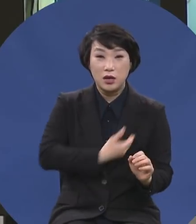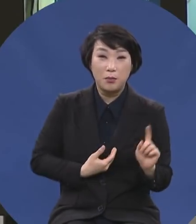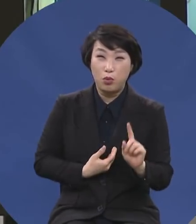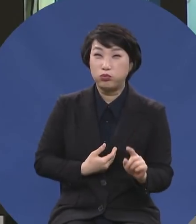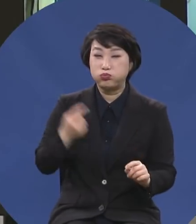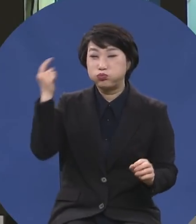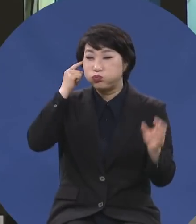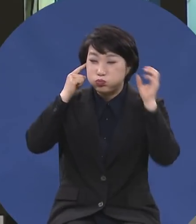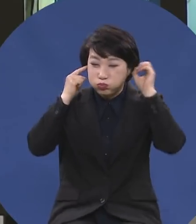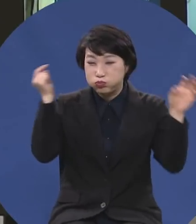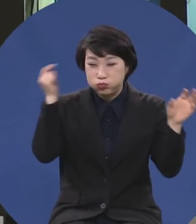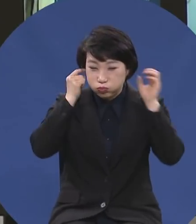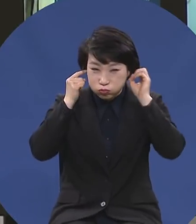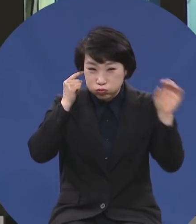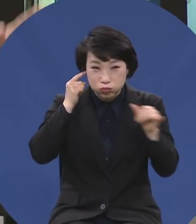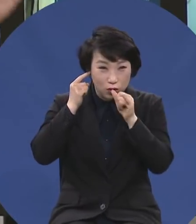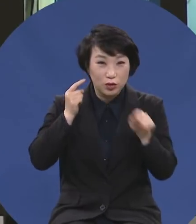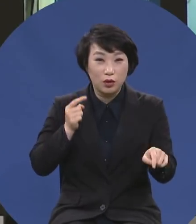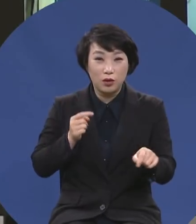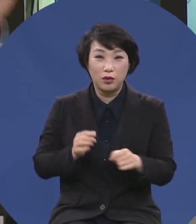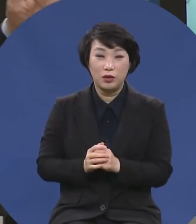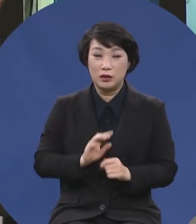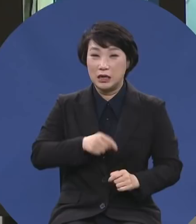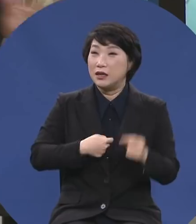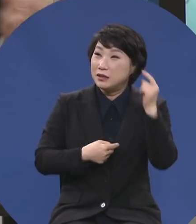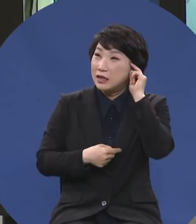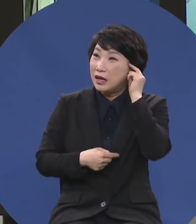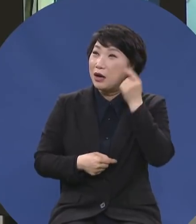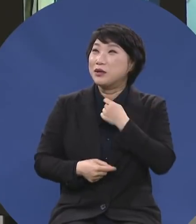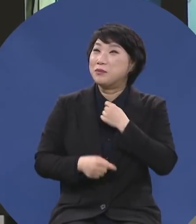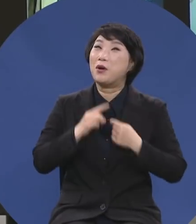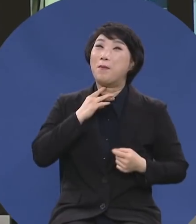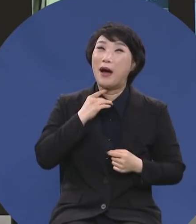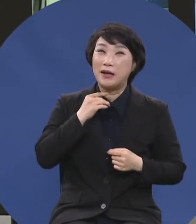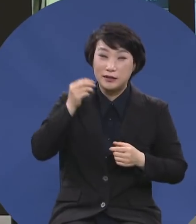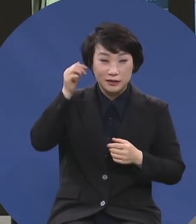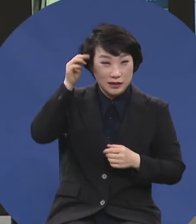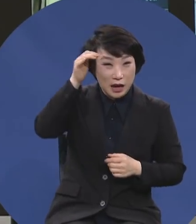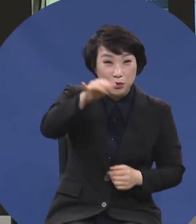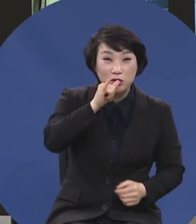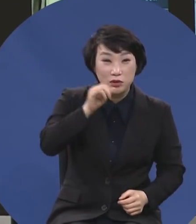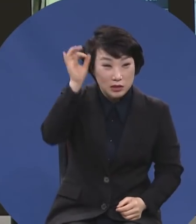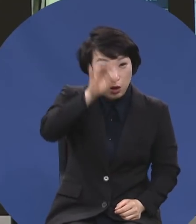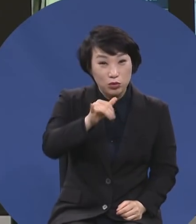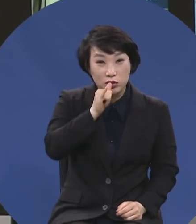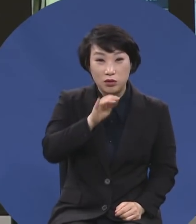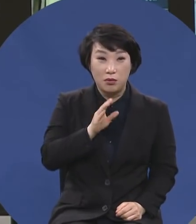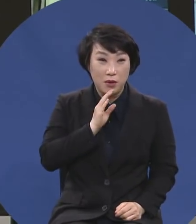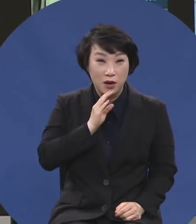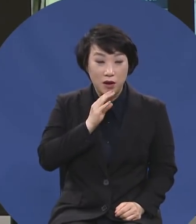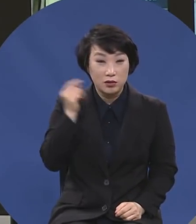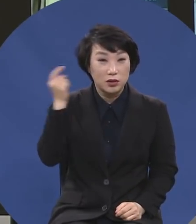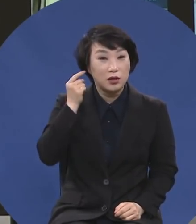아야 듣질 않아. 응? 자기들이 생각하고 싶은 것만 생각해. 그리고 듣지도 않아. 예수님을